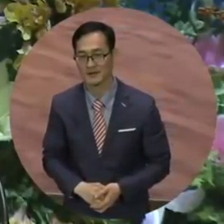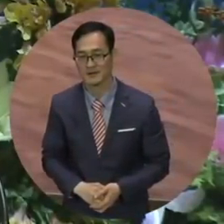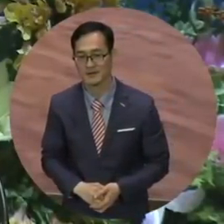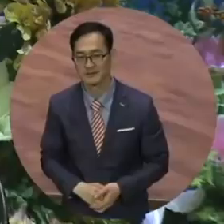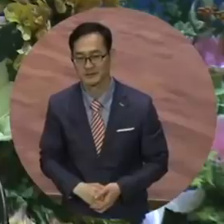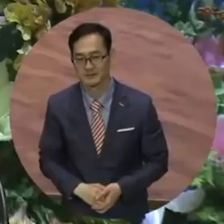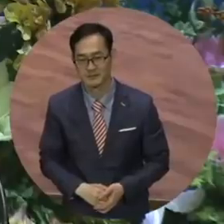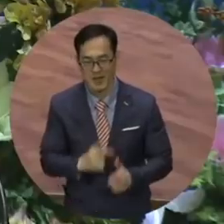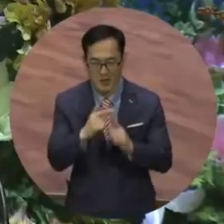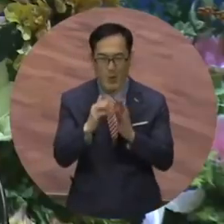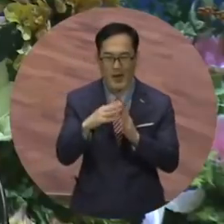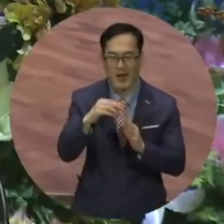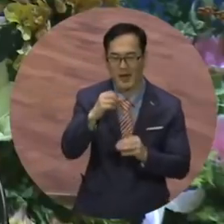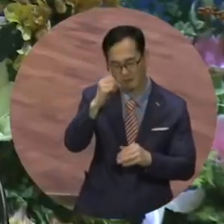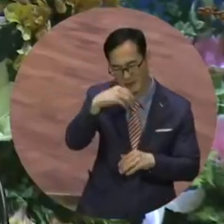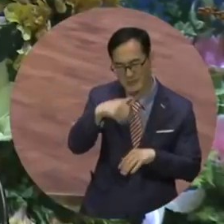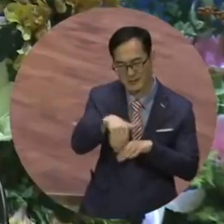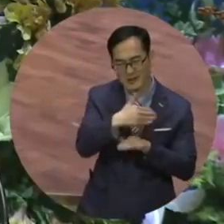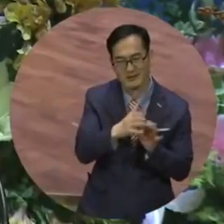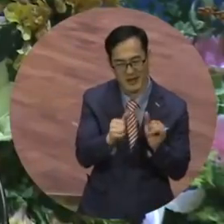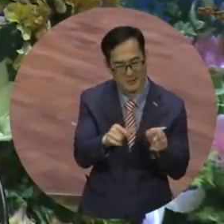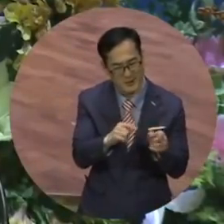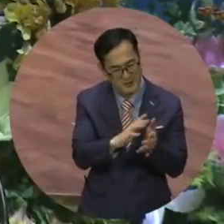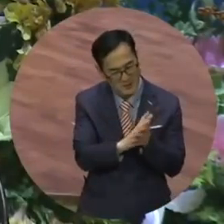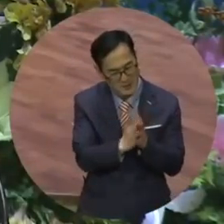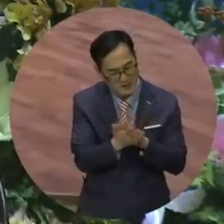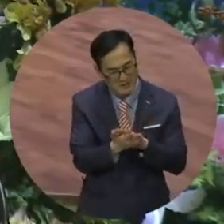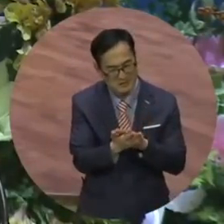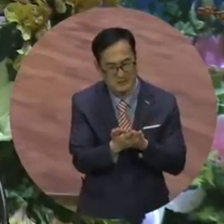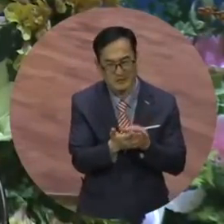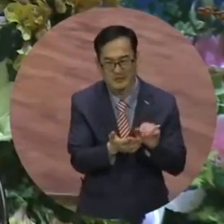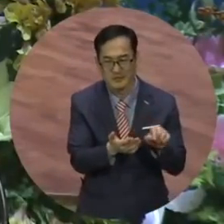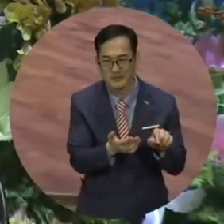때문에 별로 사는 게 맛이 없어요.